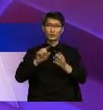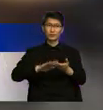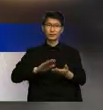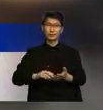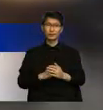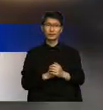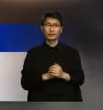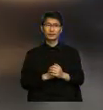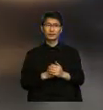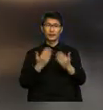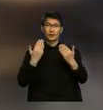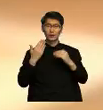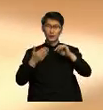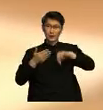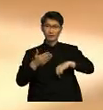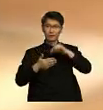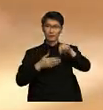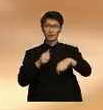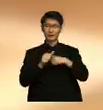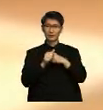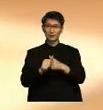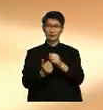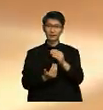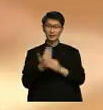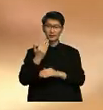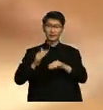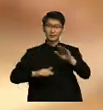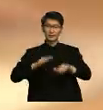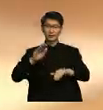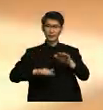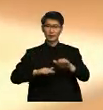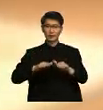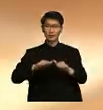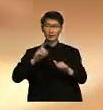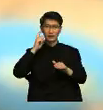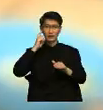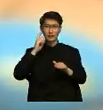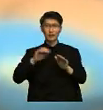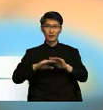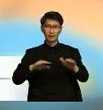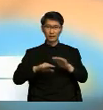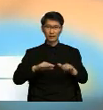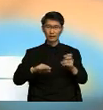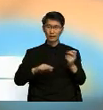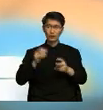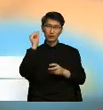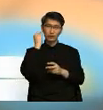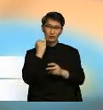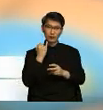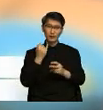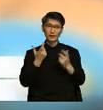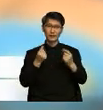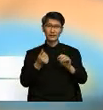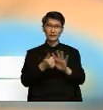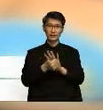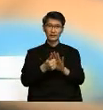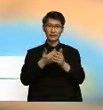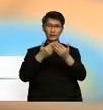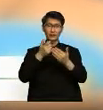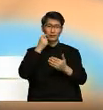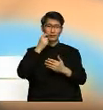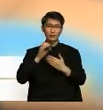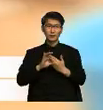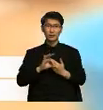같습니다. 학교 안팎에 따라 생기는 사회 차별적 인식은 물론 거주지에 따라 청소년들이 동등한 대우를 받지